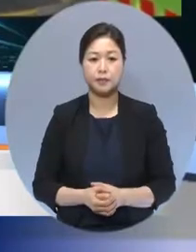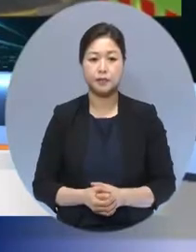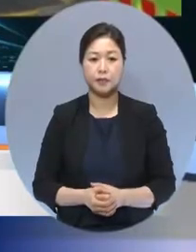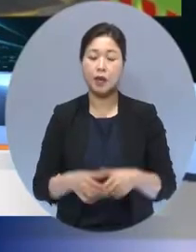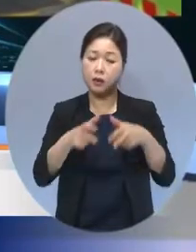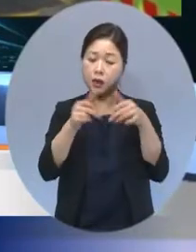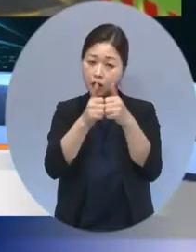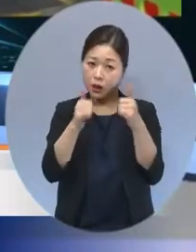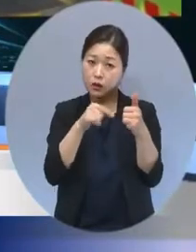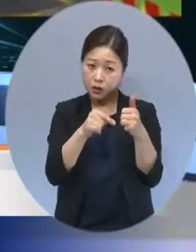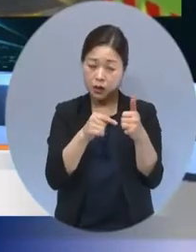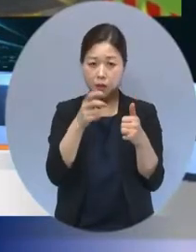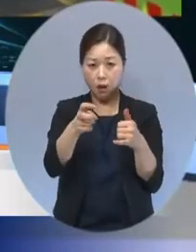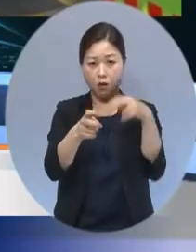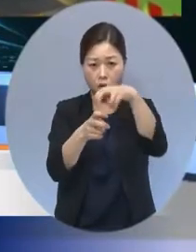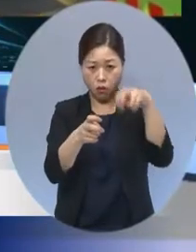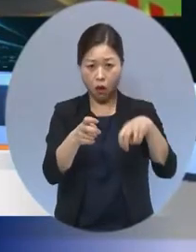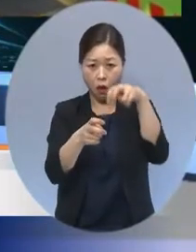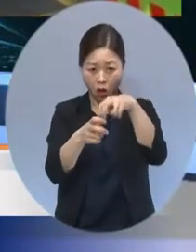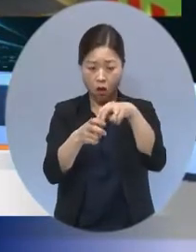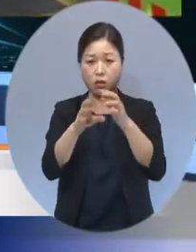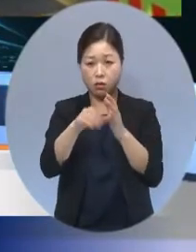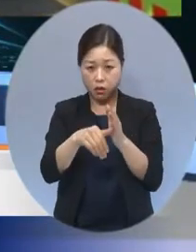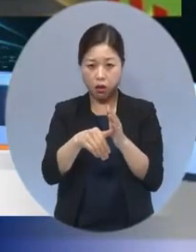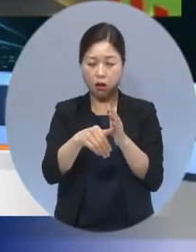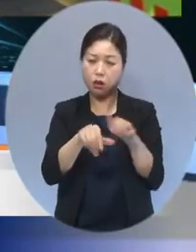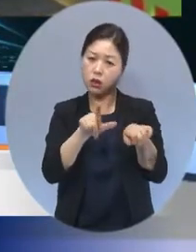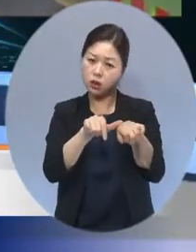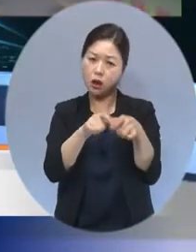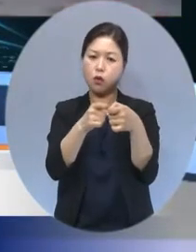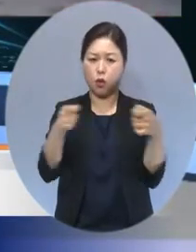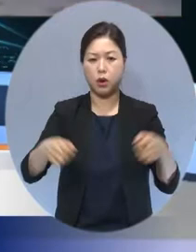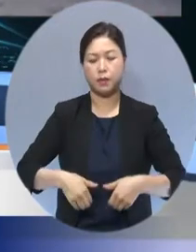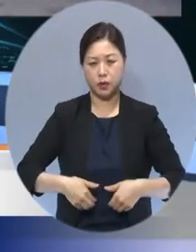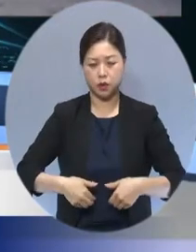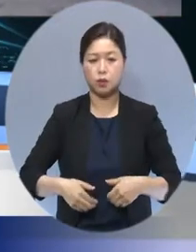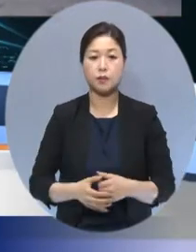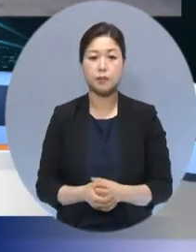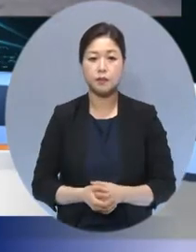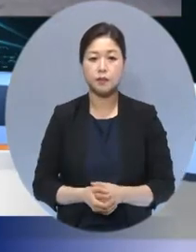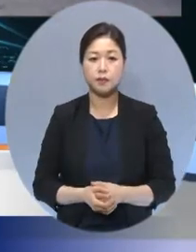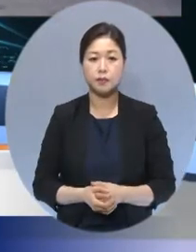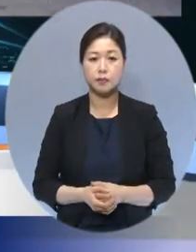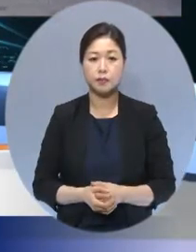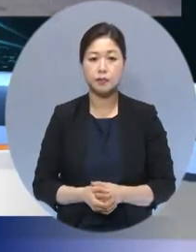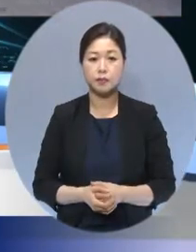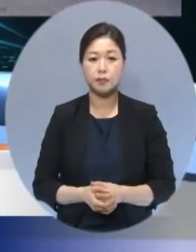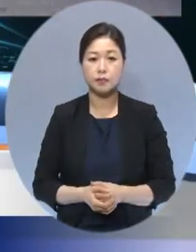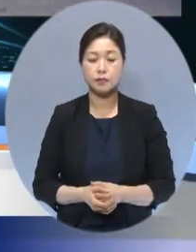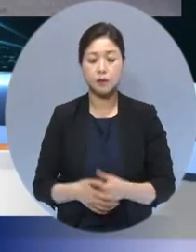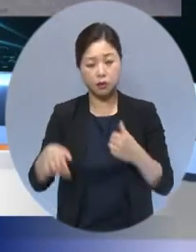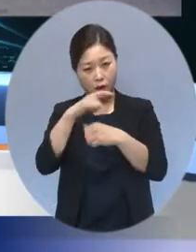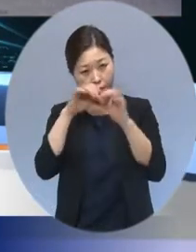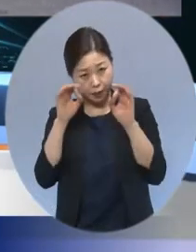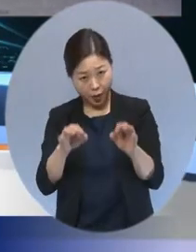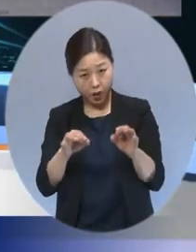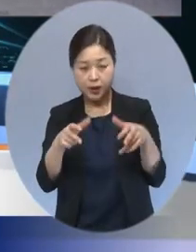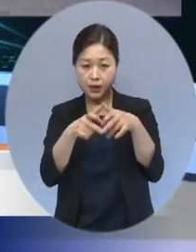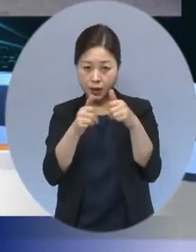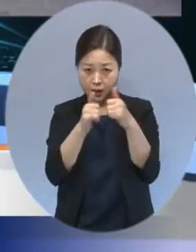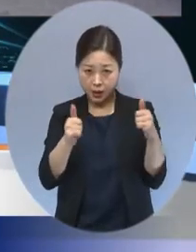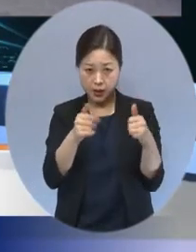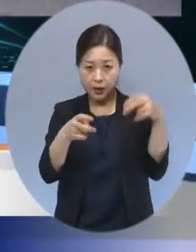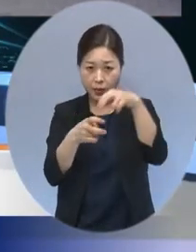장애인의 경우 차를 타고 내리거나 이동할 때 비교적 많은 시간이 소요되는데요. 이러한 점을 고려해 장애인 승하차